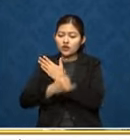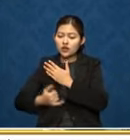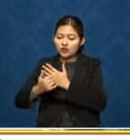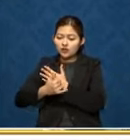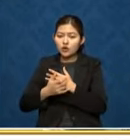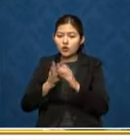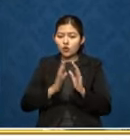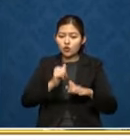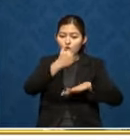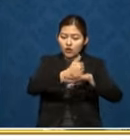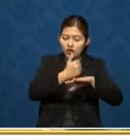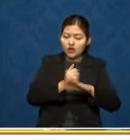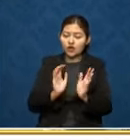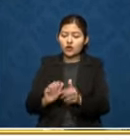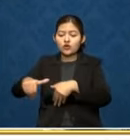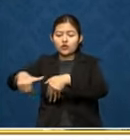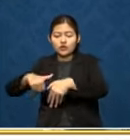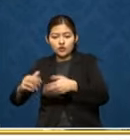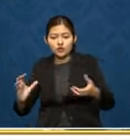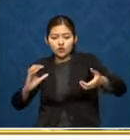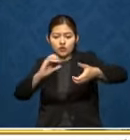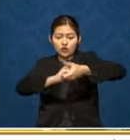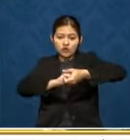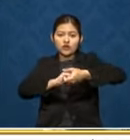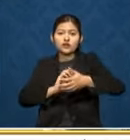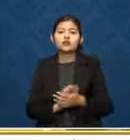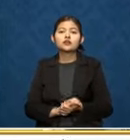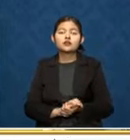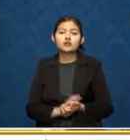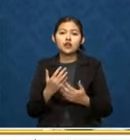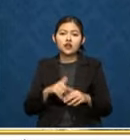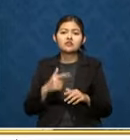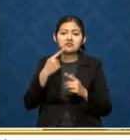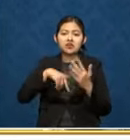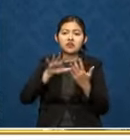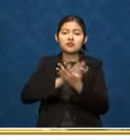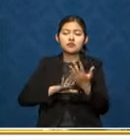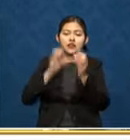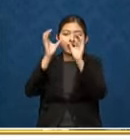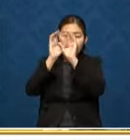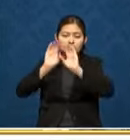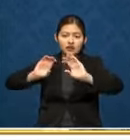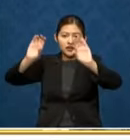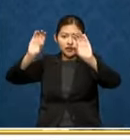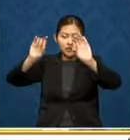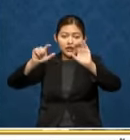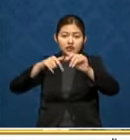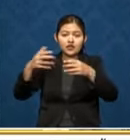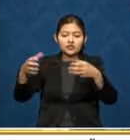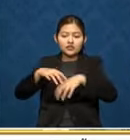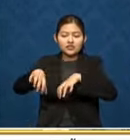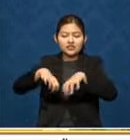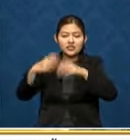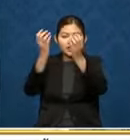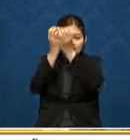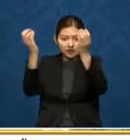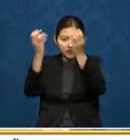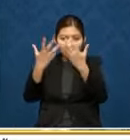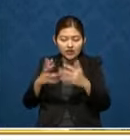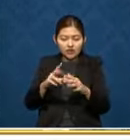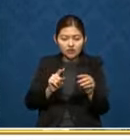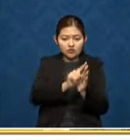ใต้ปกครองการที่ประเทศไทยเรามีรัฐธรรมนูญมาแล้ว 20ฉบับย่อมสะท้อนให้เห็นความสัมพันธ์ที่ไม่